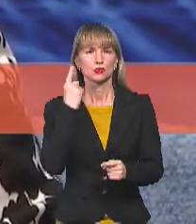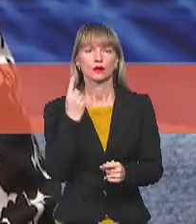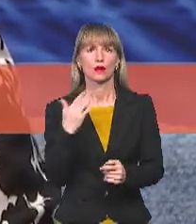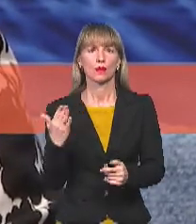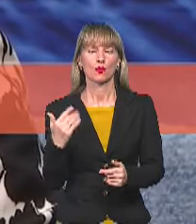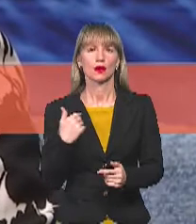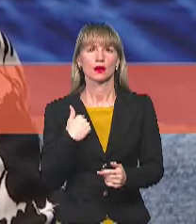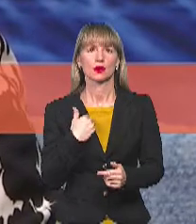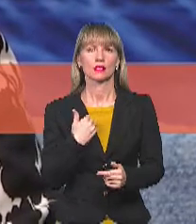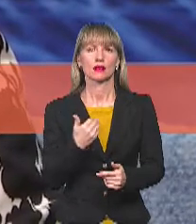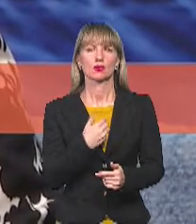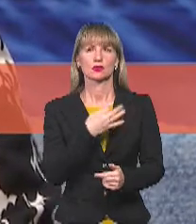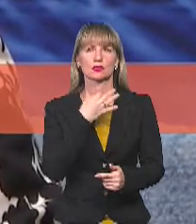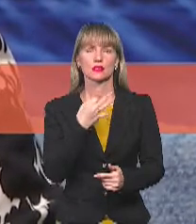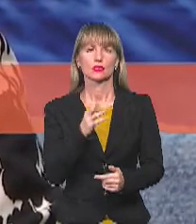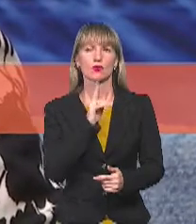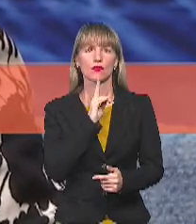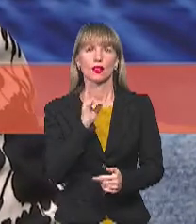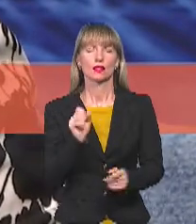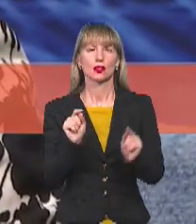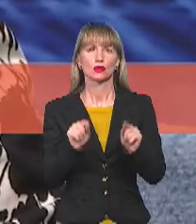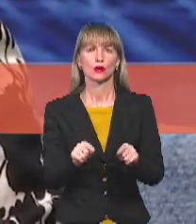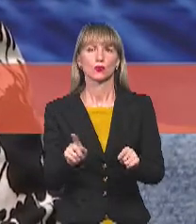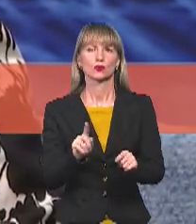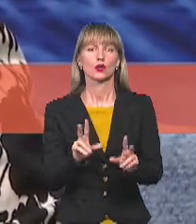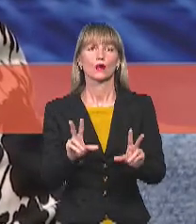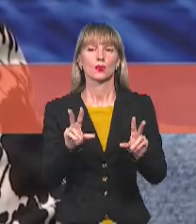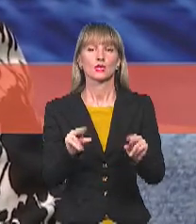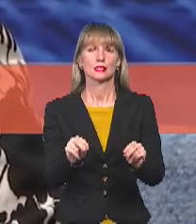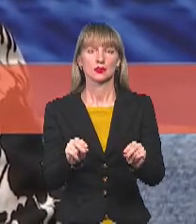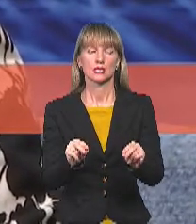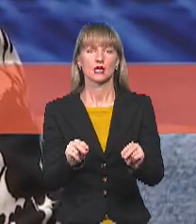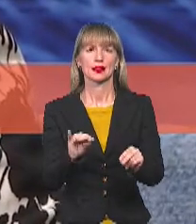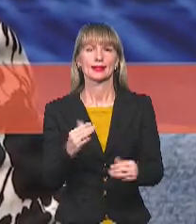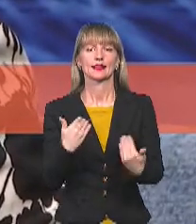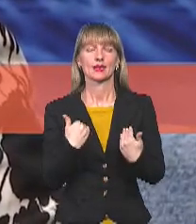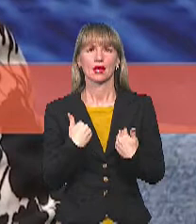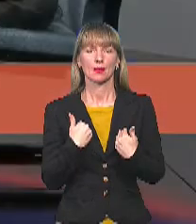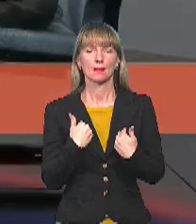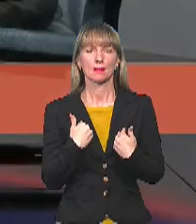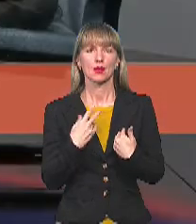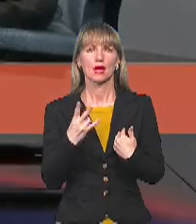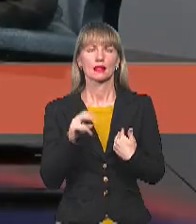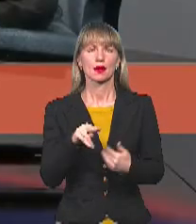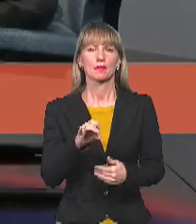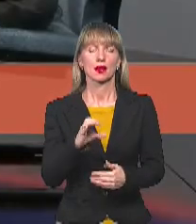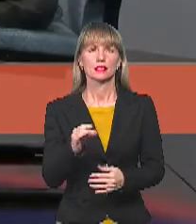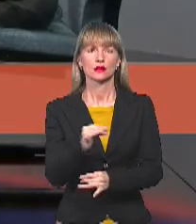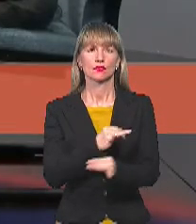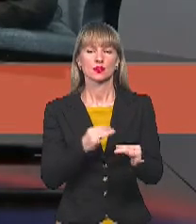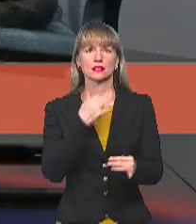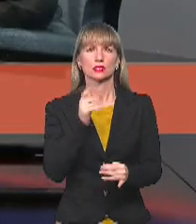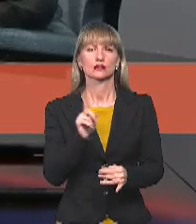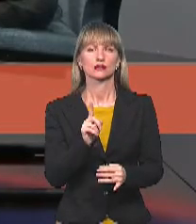Але я все ж таки хочу акцентувати увагу на тому, що обіцяли просто і нам, і на прес-конференції пан Еделів казав,